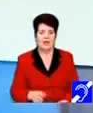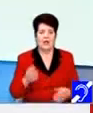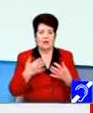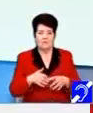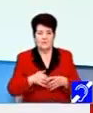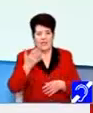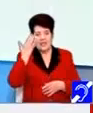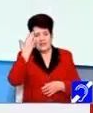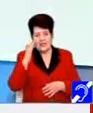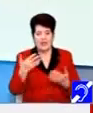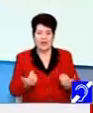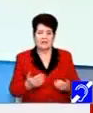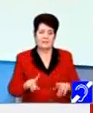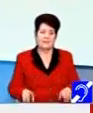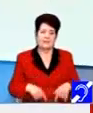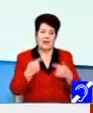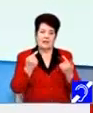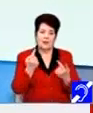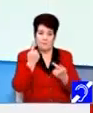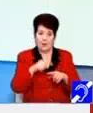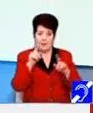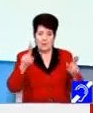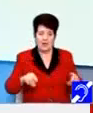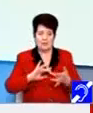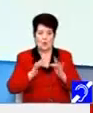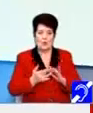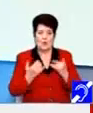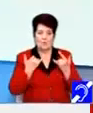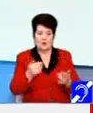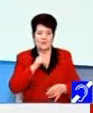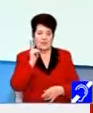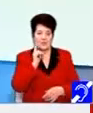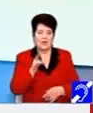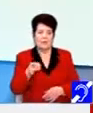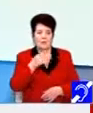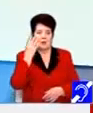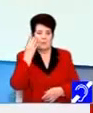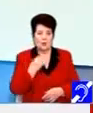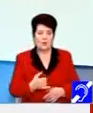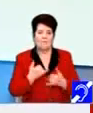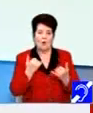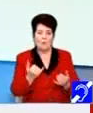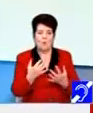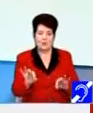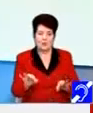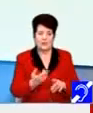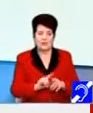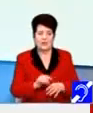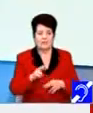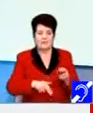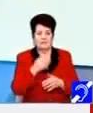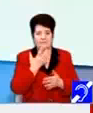Fabrică de idei. Astăzi a fost lansată prima platformă online care va oferi tinerilor din Republica Moldova oportunitatea de a-și construi